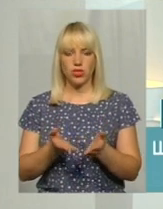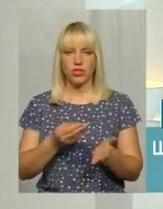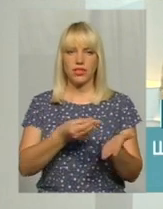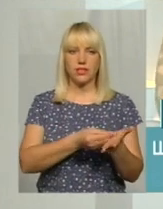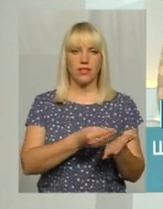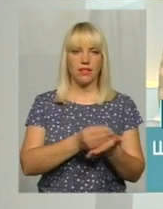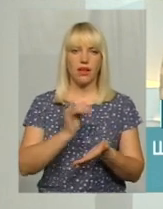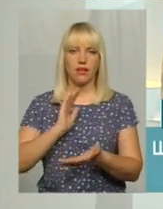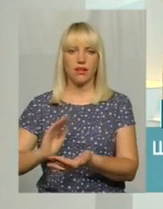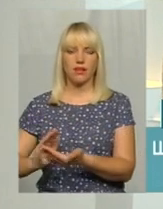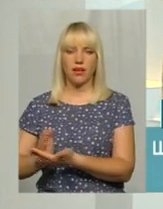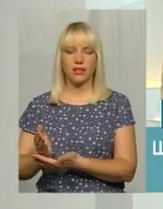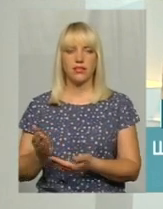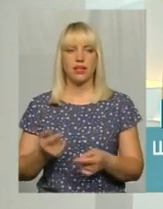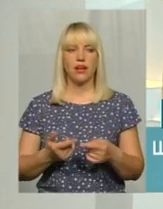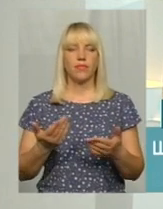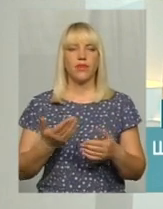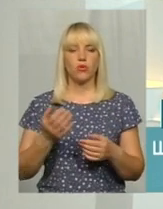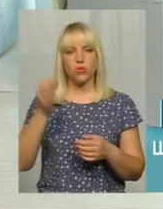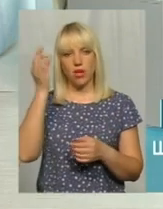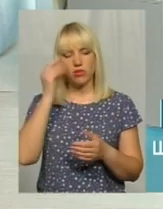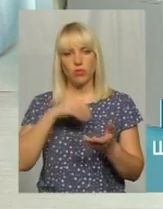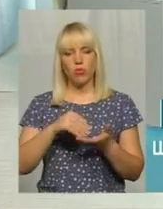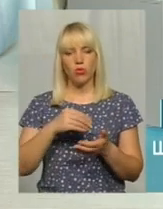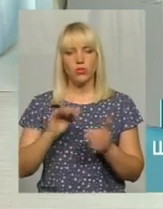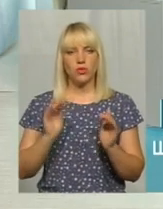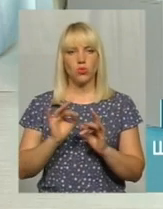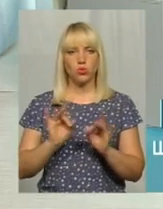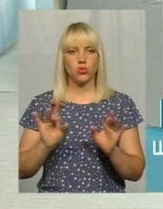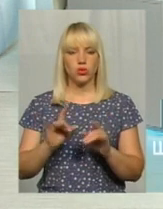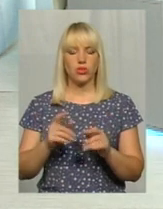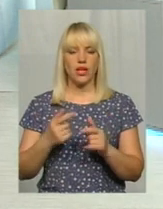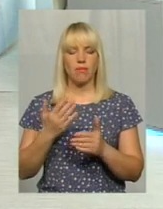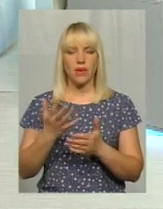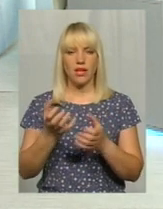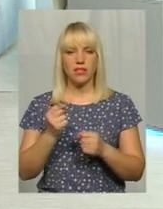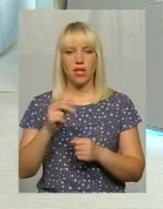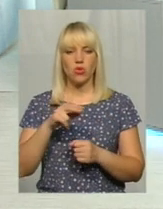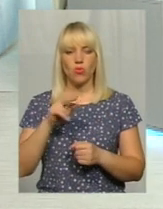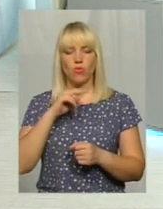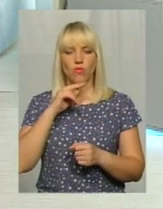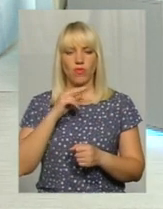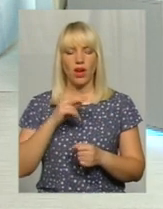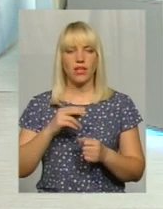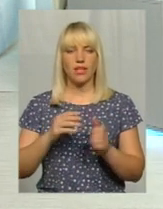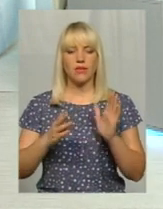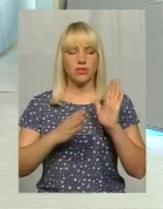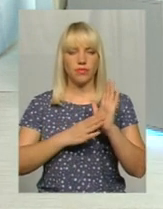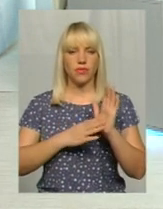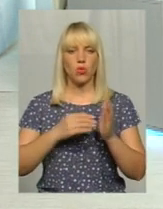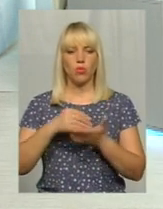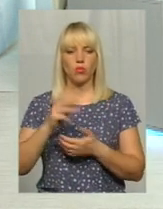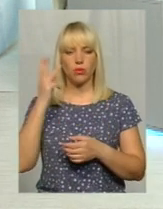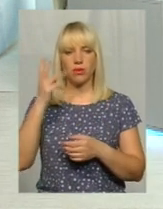згадували покупці у сюжеті. Береться до уваги при маркуванні стікерами «Купуй Хмельницьке» чи основним критерієм є просто